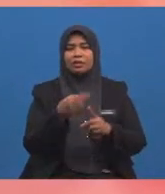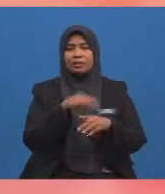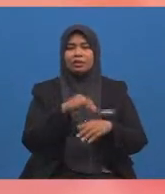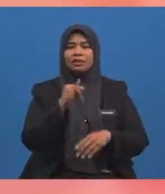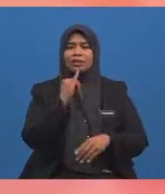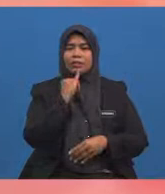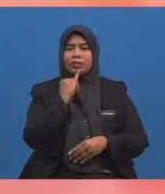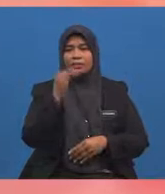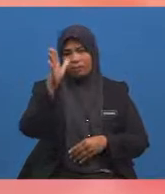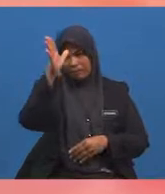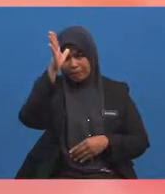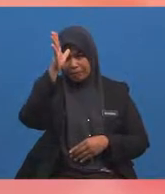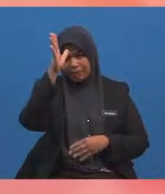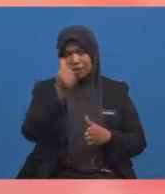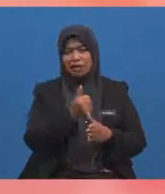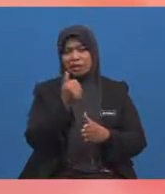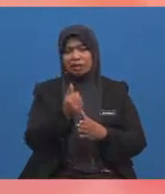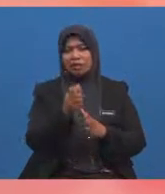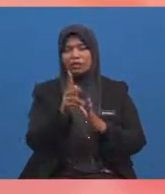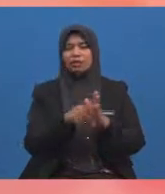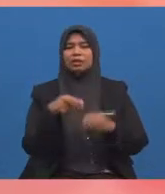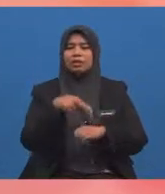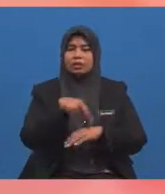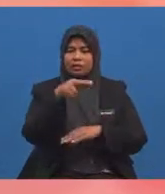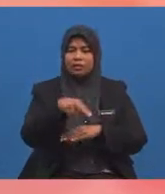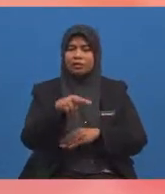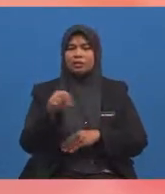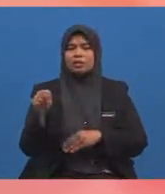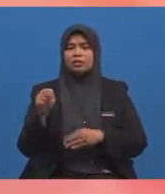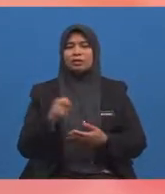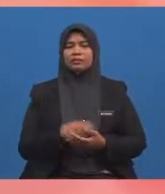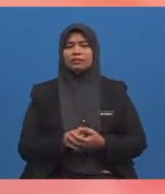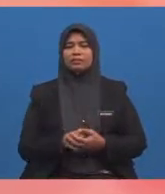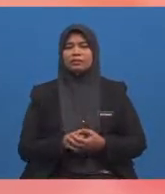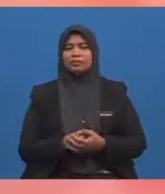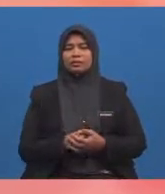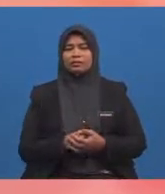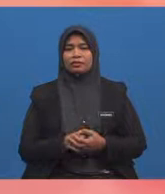daripada ibu, bapa atau keturunannya.